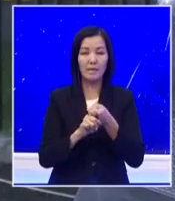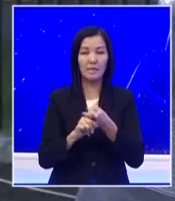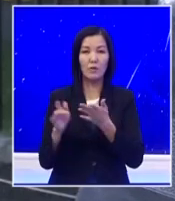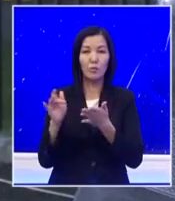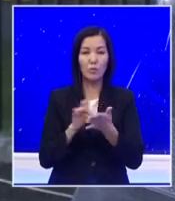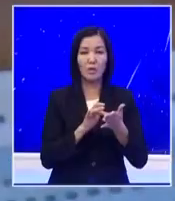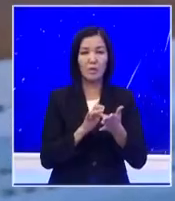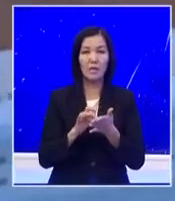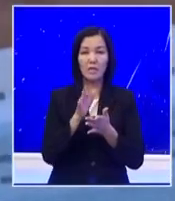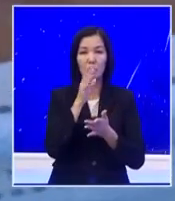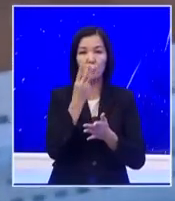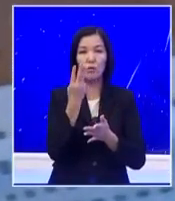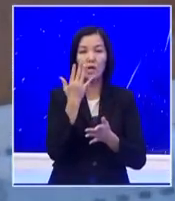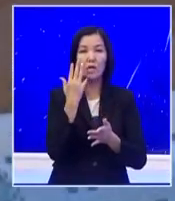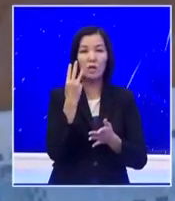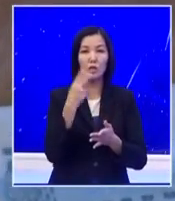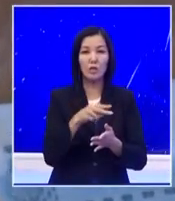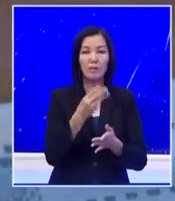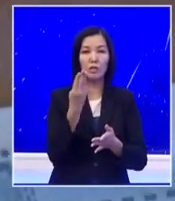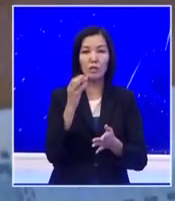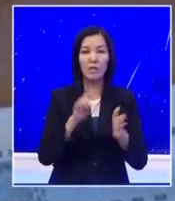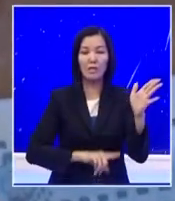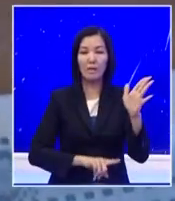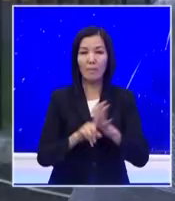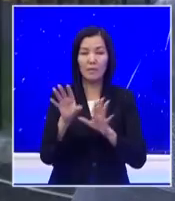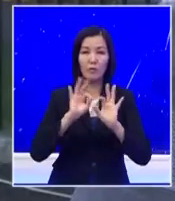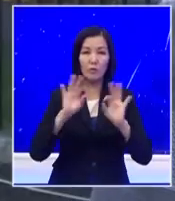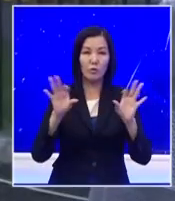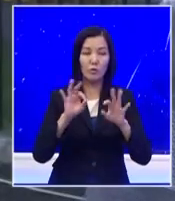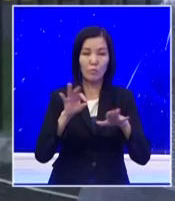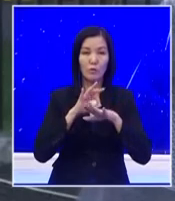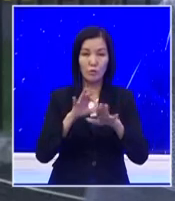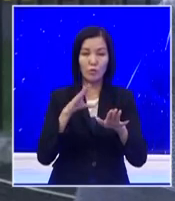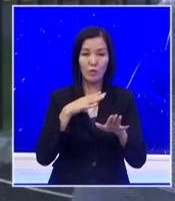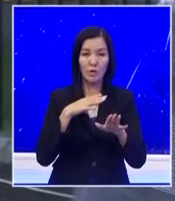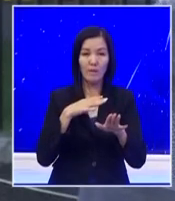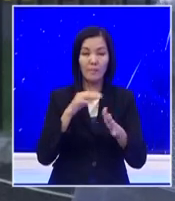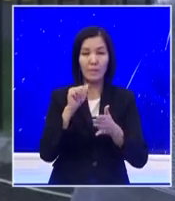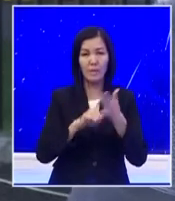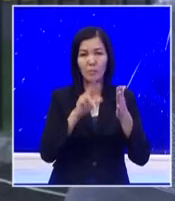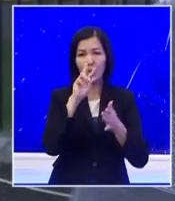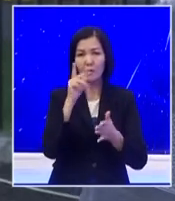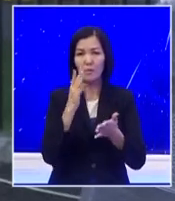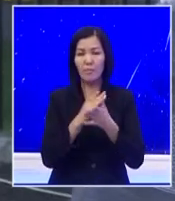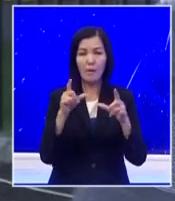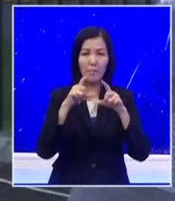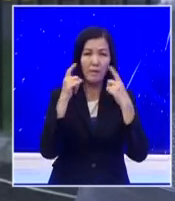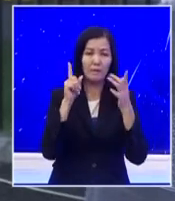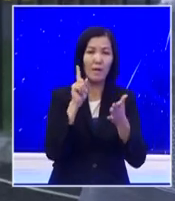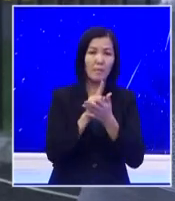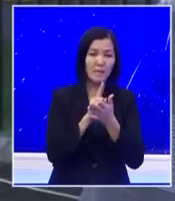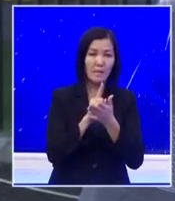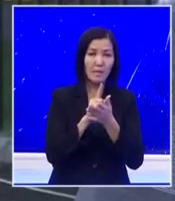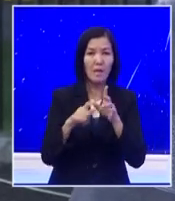20-шы шілдеден басталды. Барлық түсіндірме жұмыстары жүргізілген, но арасында әрине кемшіліктер де бар. Өйткені масканы кию